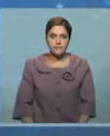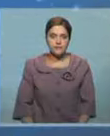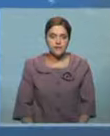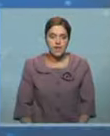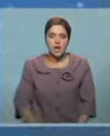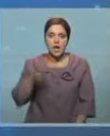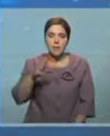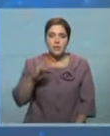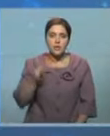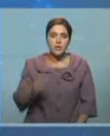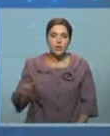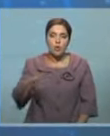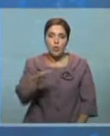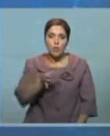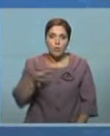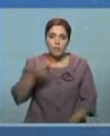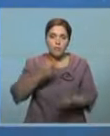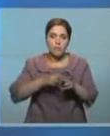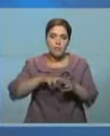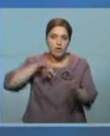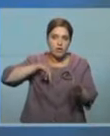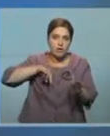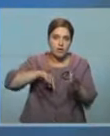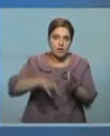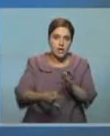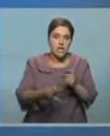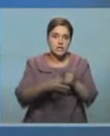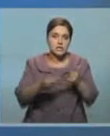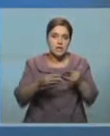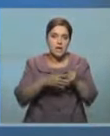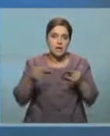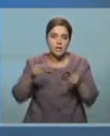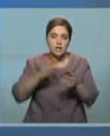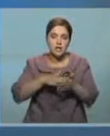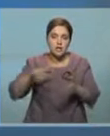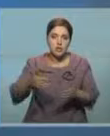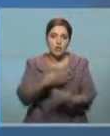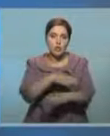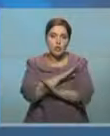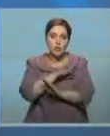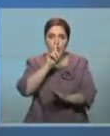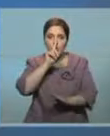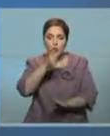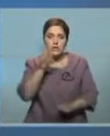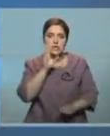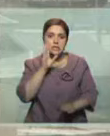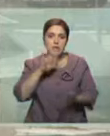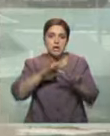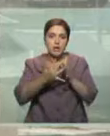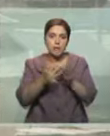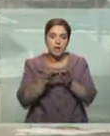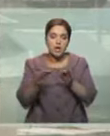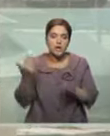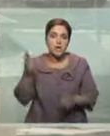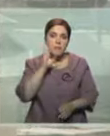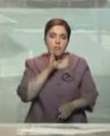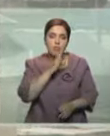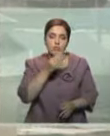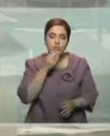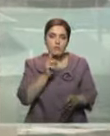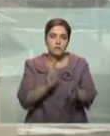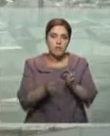В Мангистауской области в выгребной яме утонула годовалая девочка. Трагедия произошла в поселке Атамикен. Пока мама была на кухне, ее дочь играла во